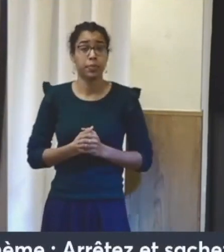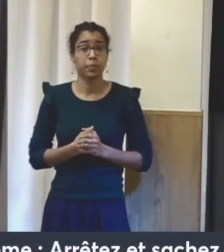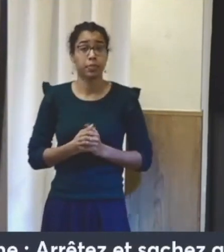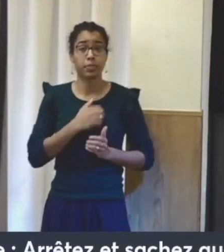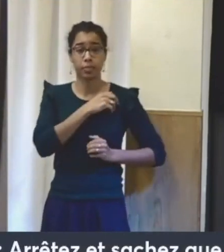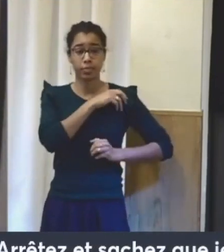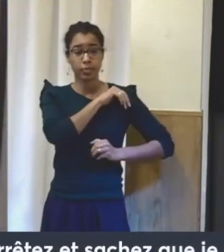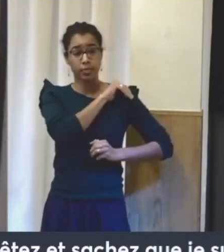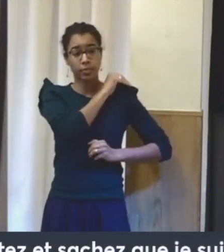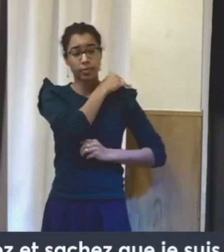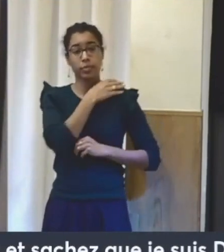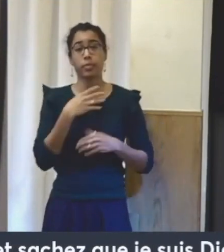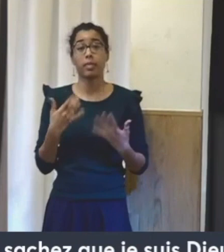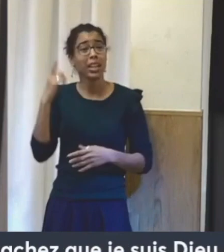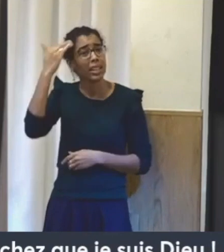qu'il domine.